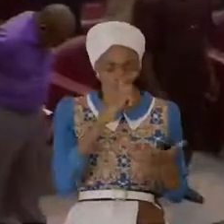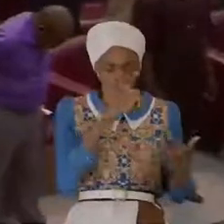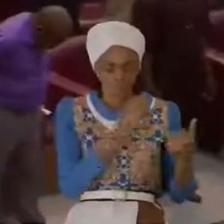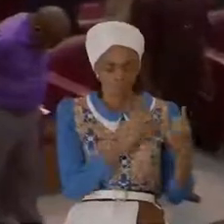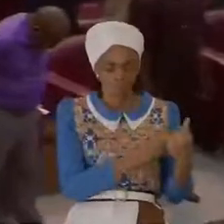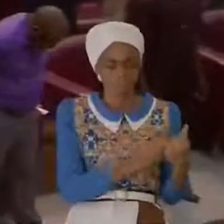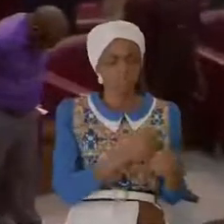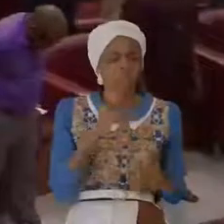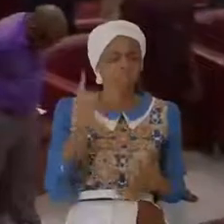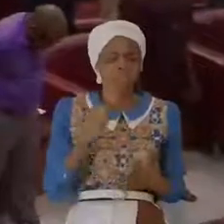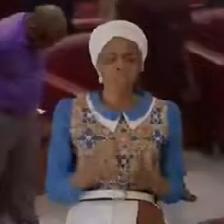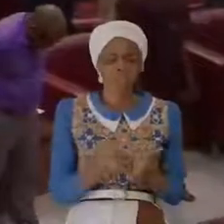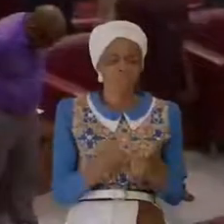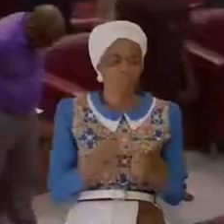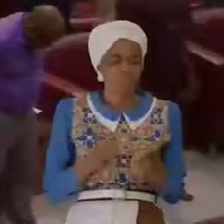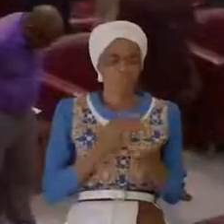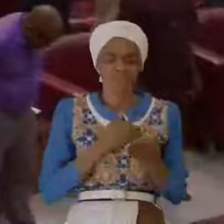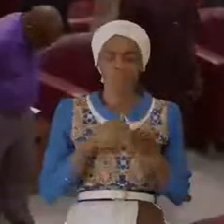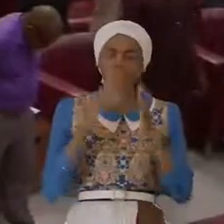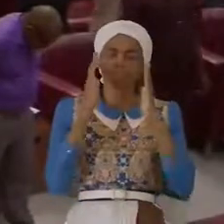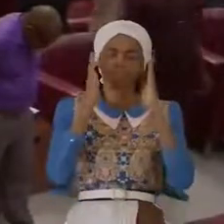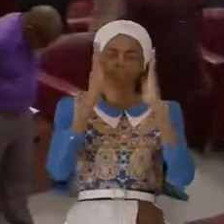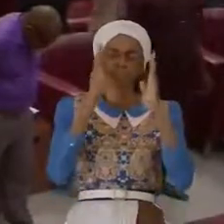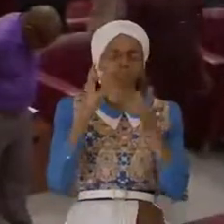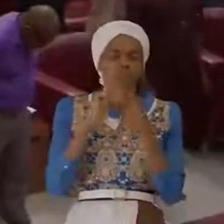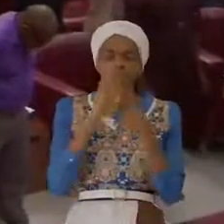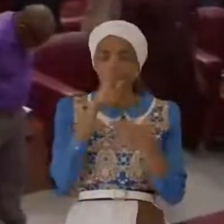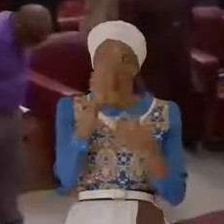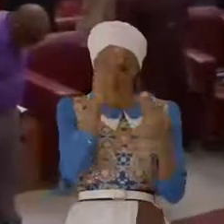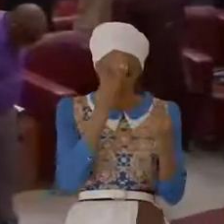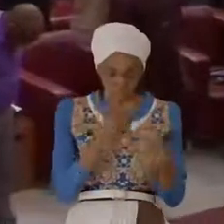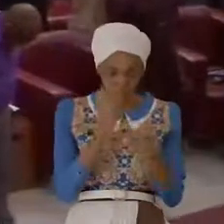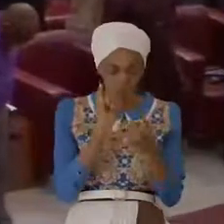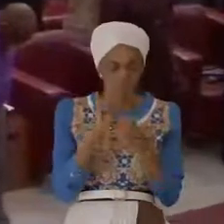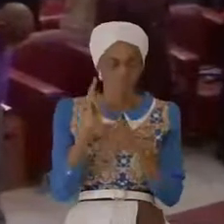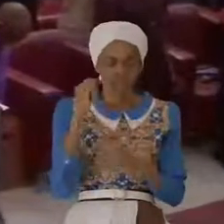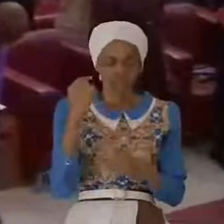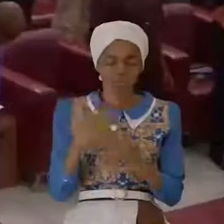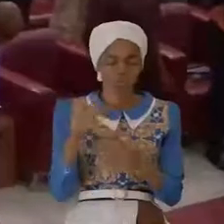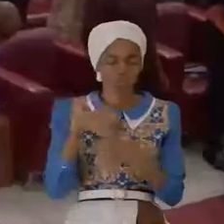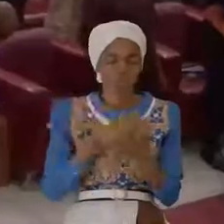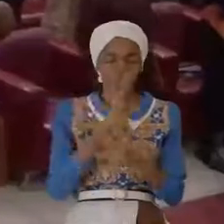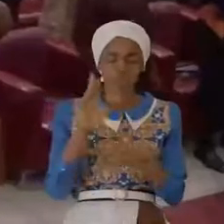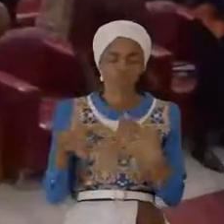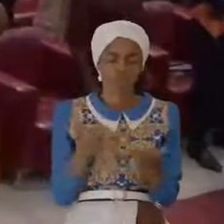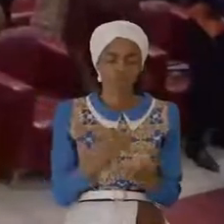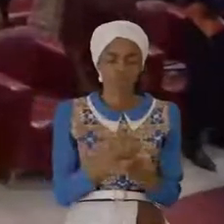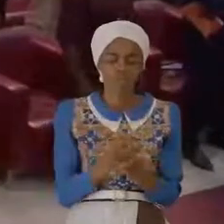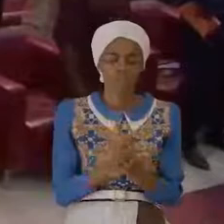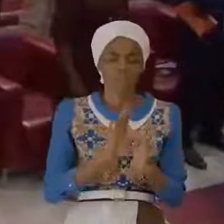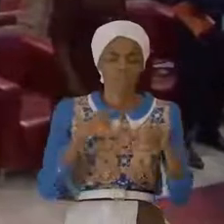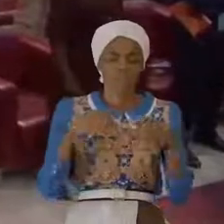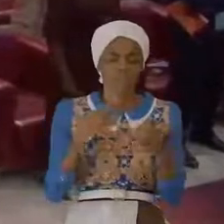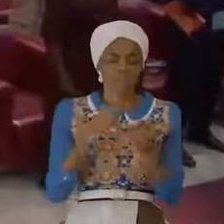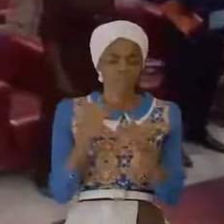passion et la focalisation pour être obéissant à la parole en toute sincérité, accorde